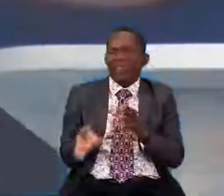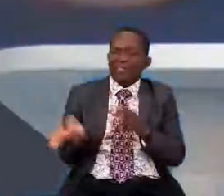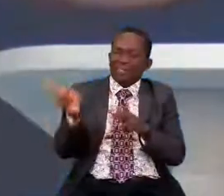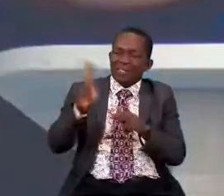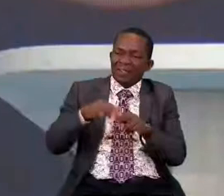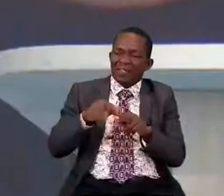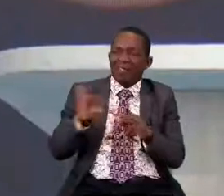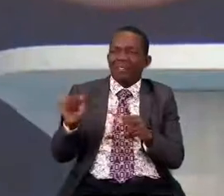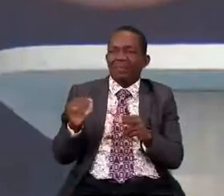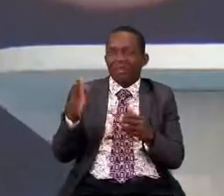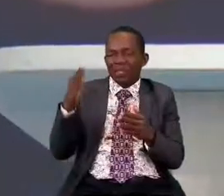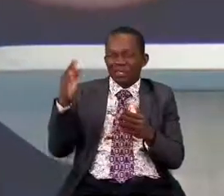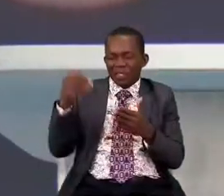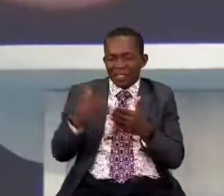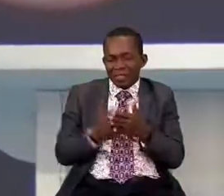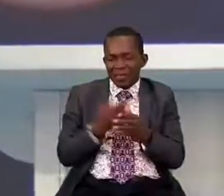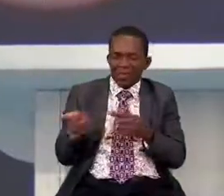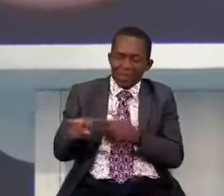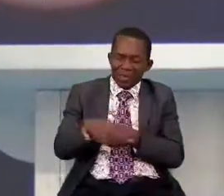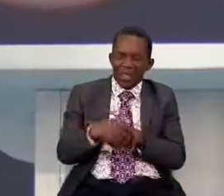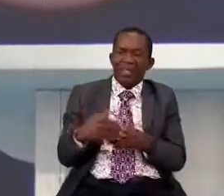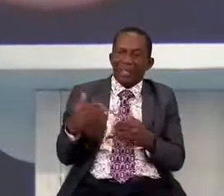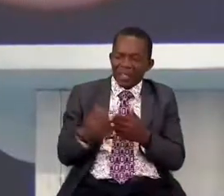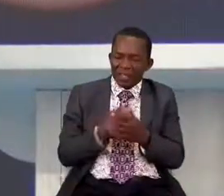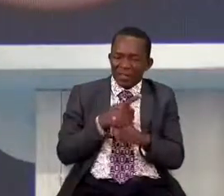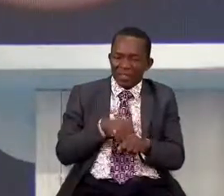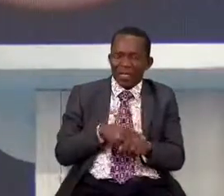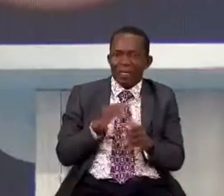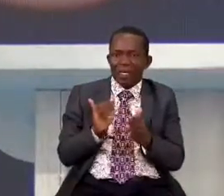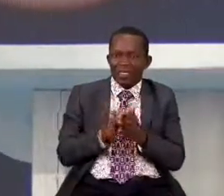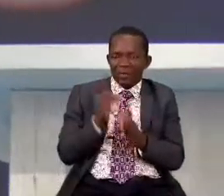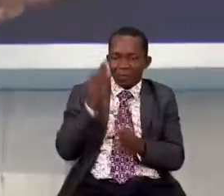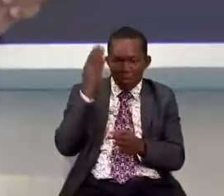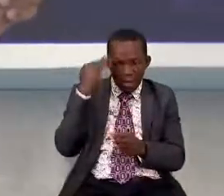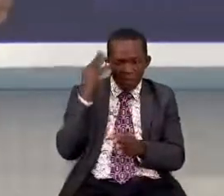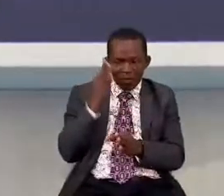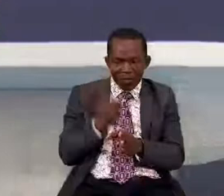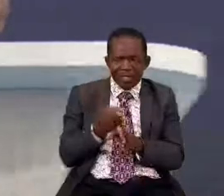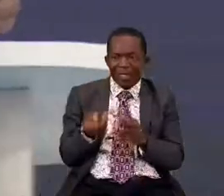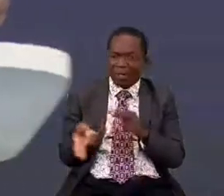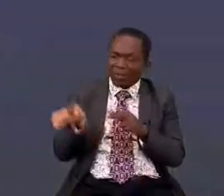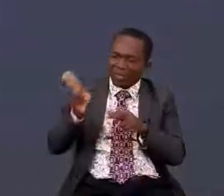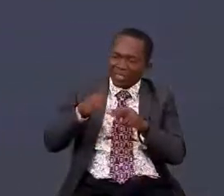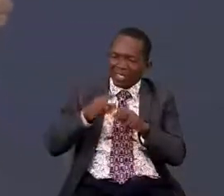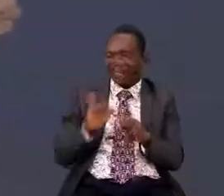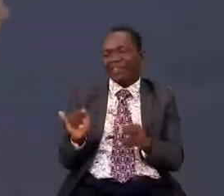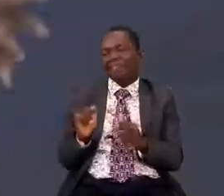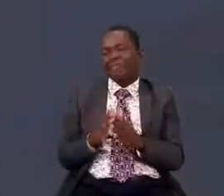foi doit être développée. C'est ce type de foi qui s'approprie. Elle